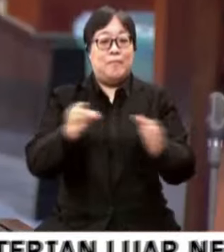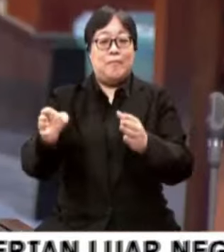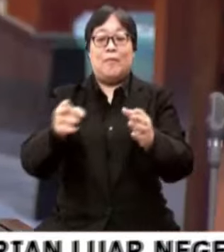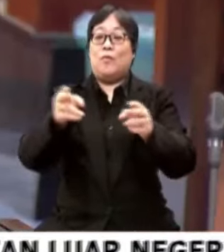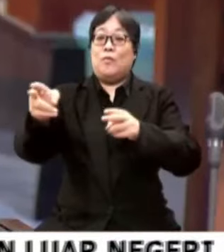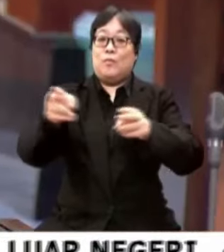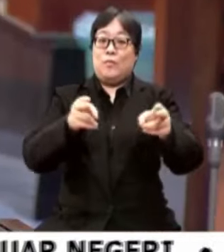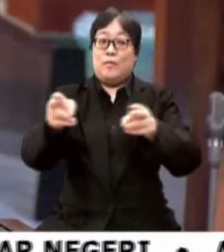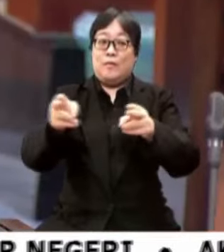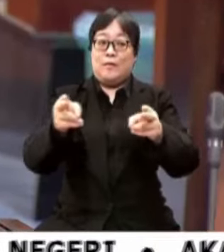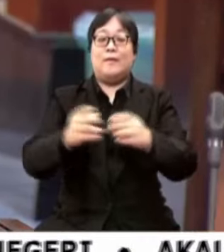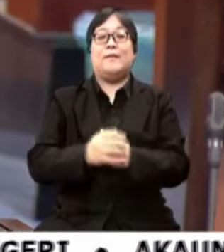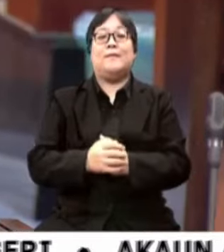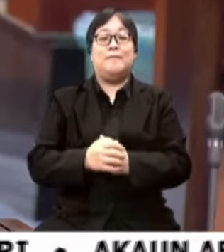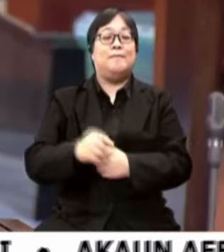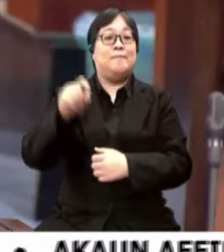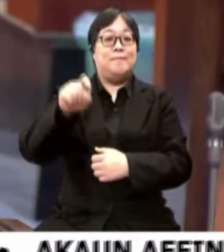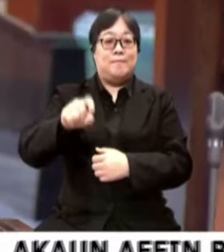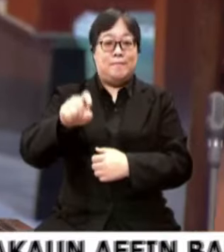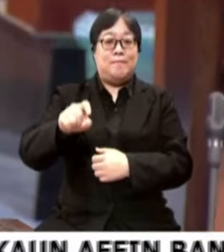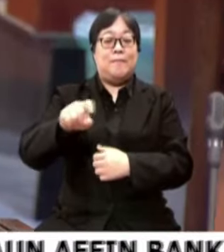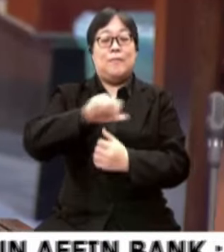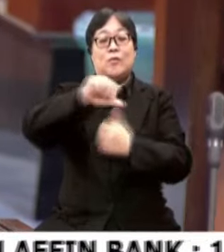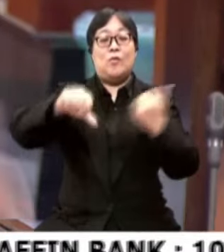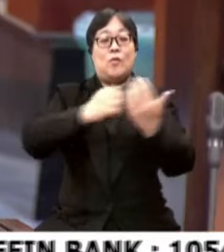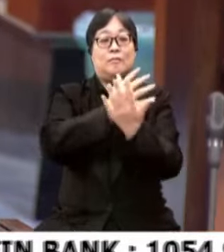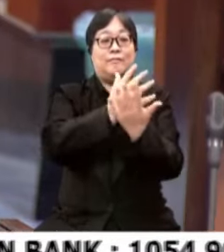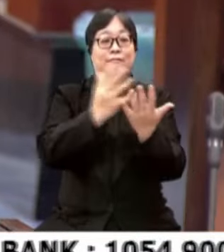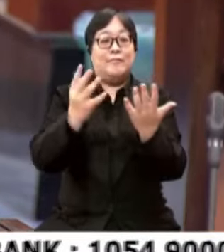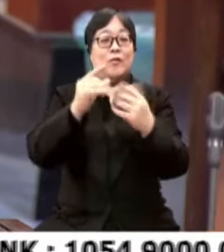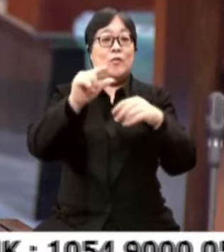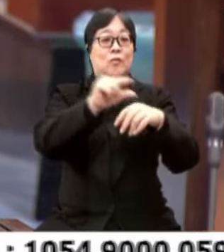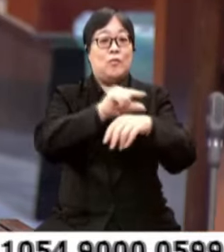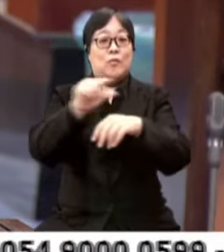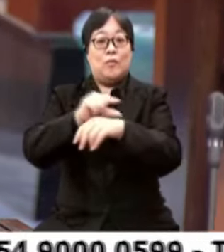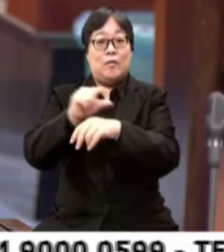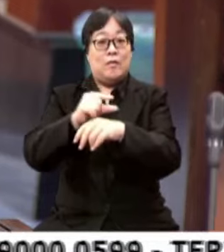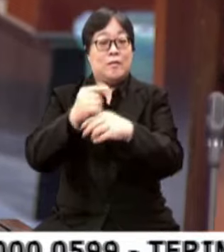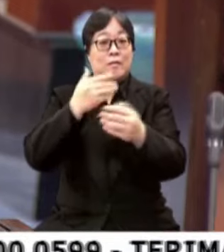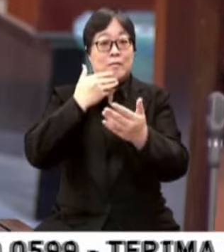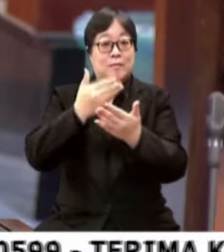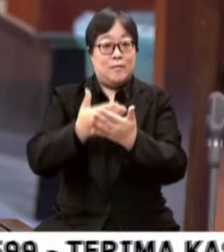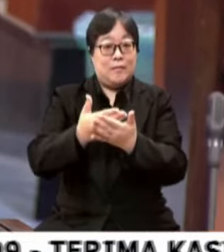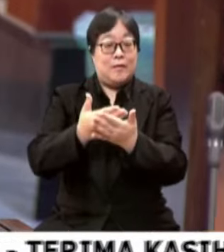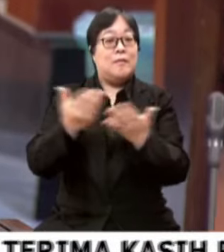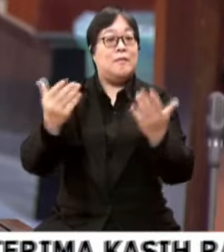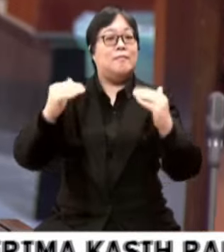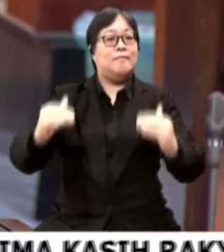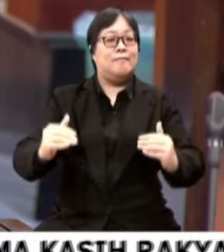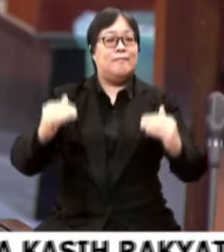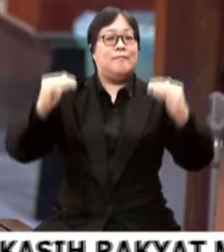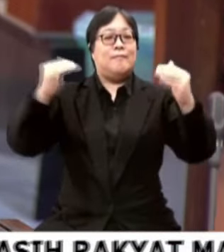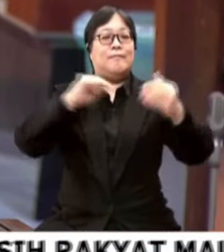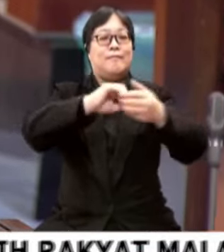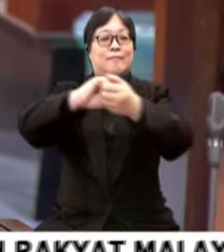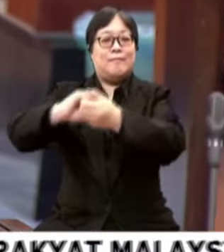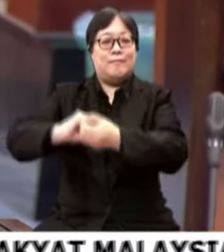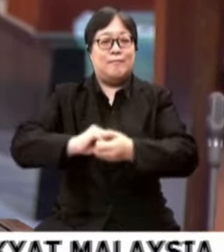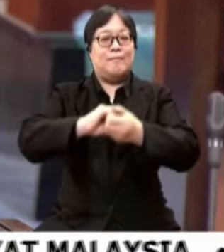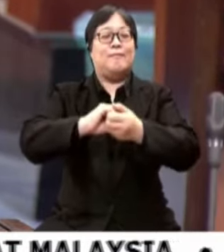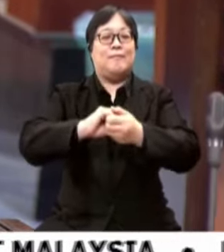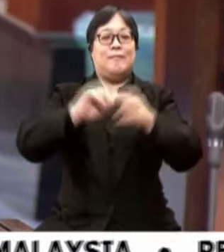untuk memastikan sosial media ini digunakan sebaiknya mungkin untuk meningkatkan lagi perpaduan di